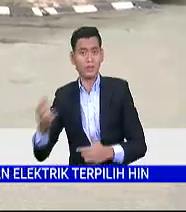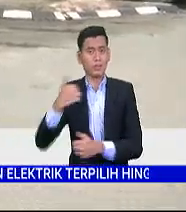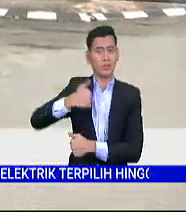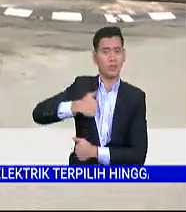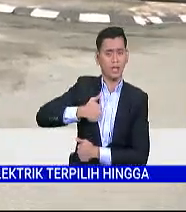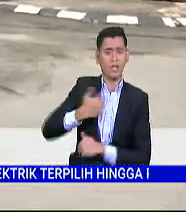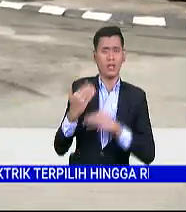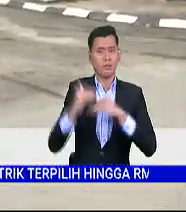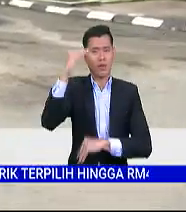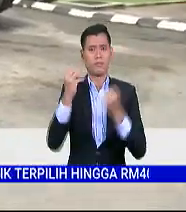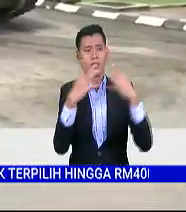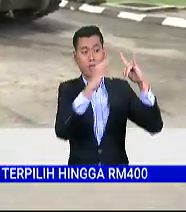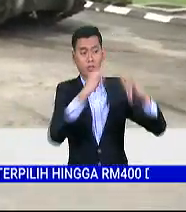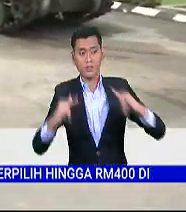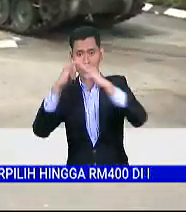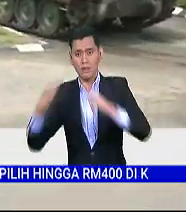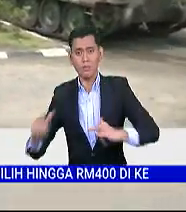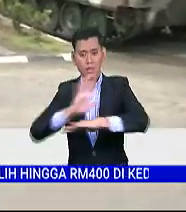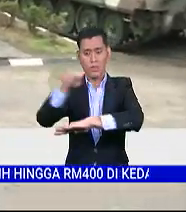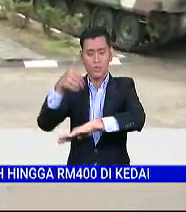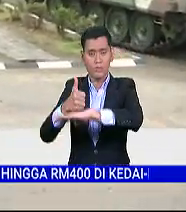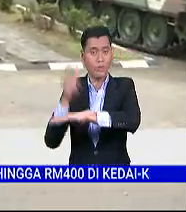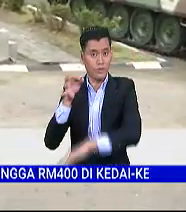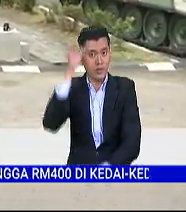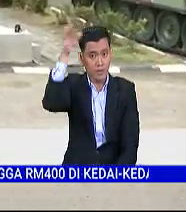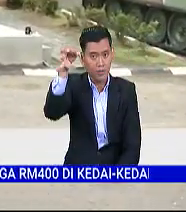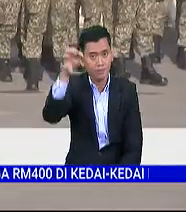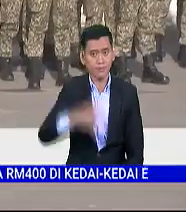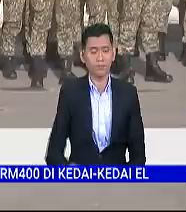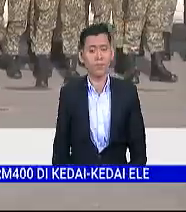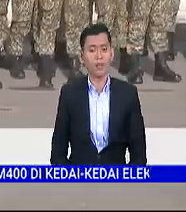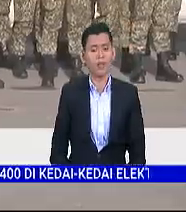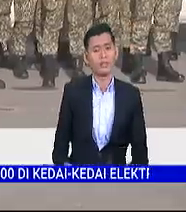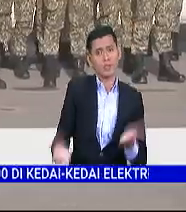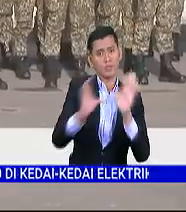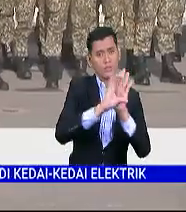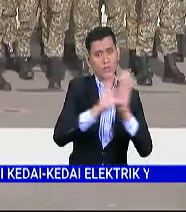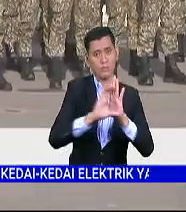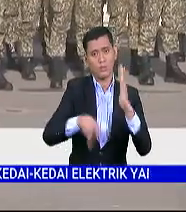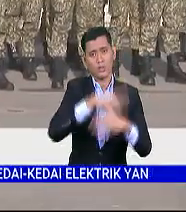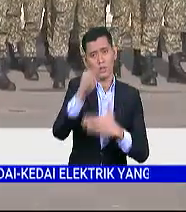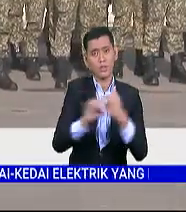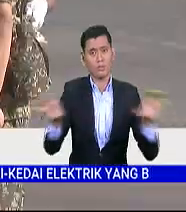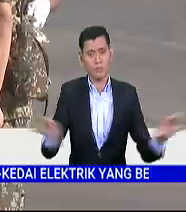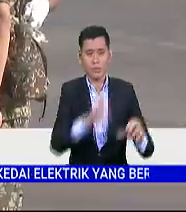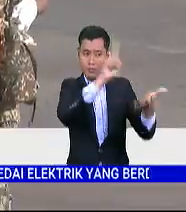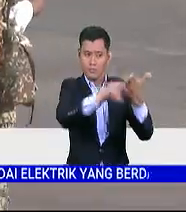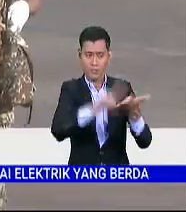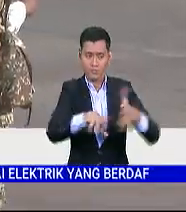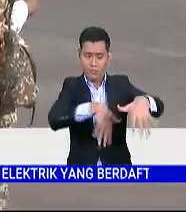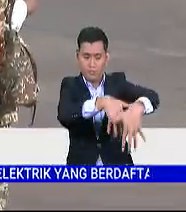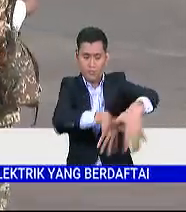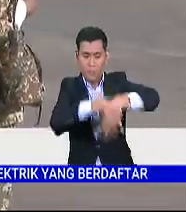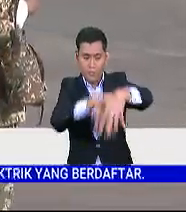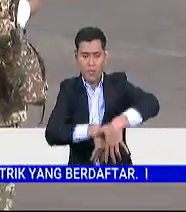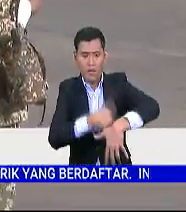lebih banyak kamp tentera akan diwujudkan pada masa akan datang. Antara pengisian program ini termasuk pemeriksaan perbarisan